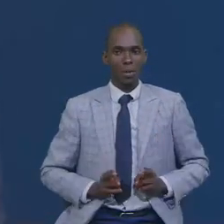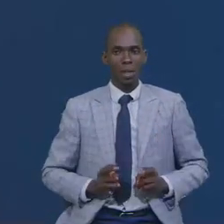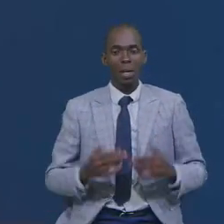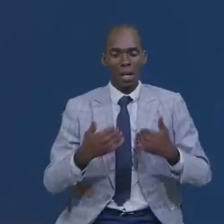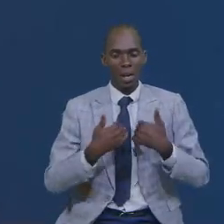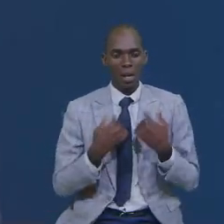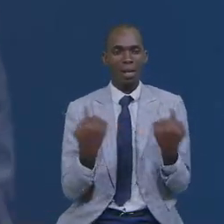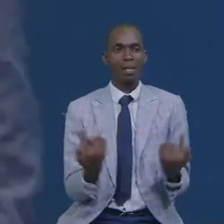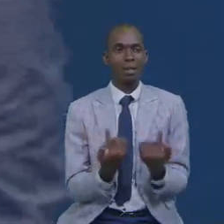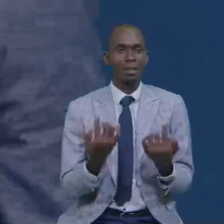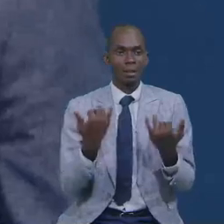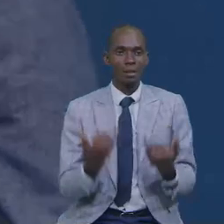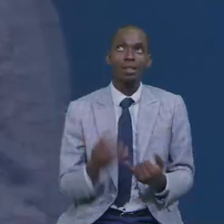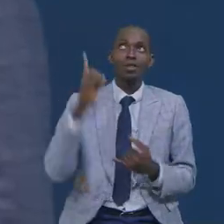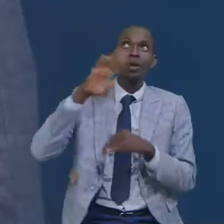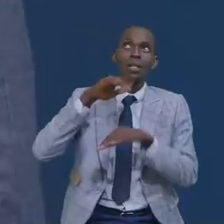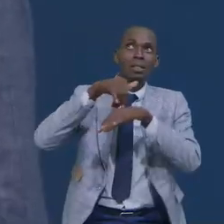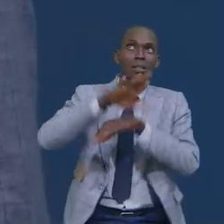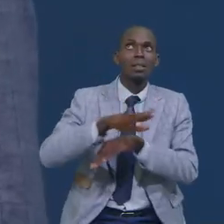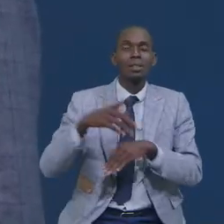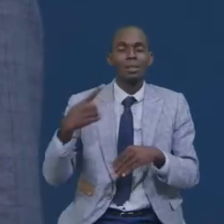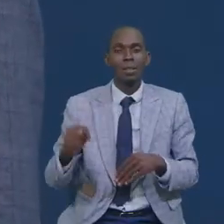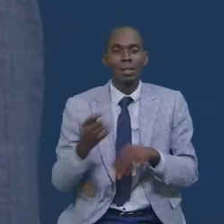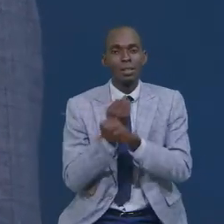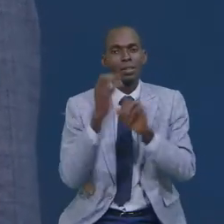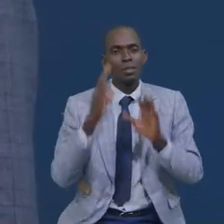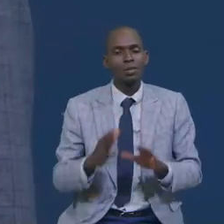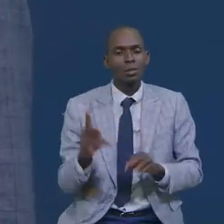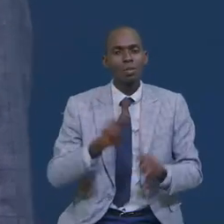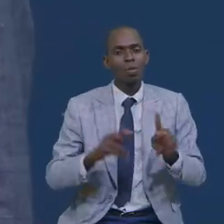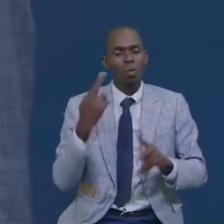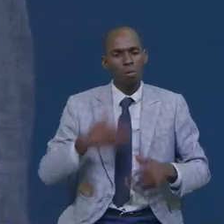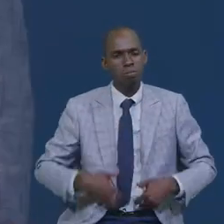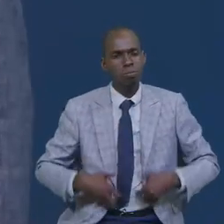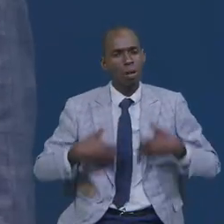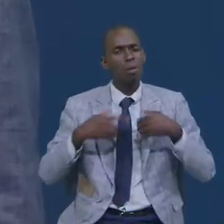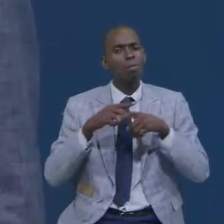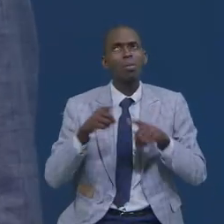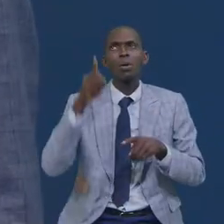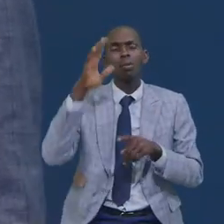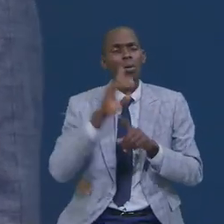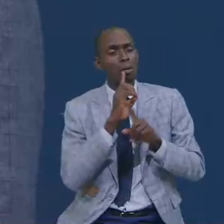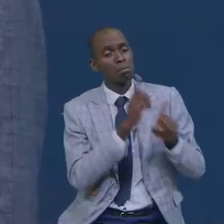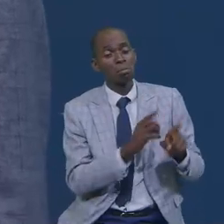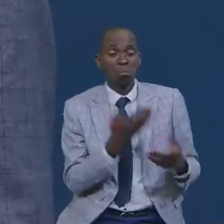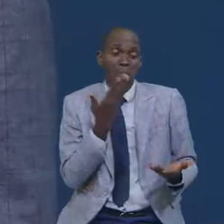péché et tu envoies un sauveur c'est pourquoi il se le liguet